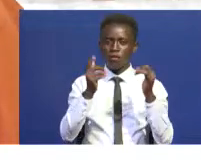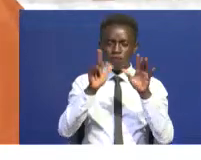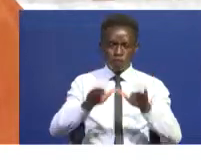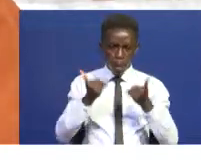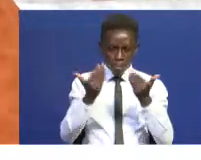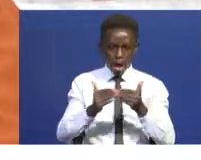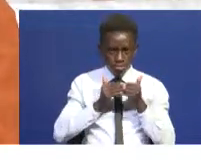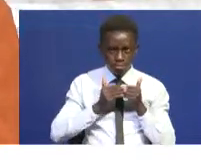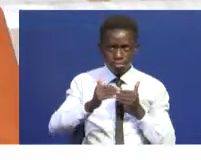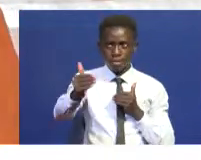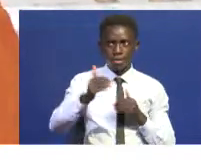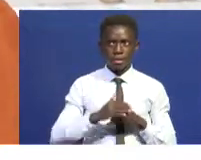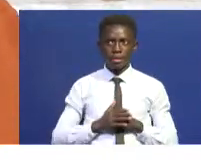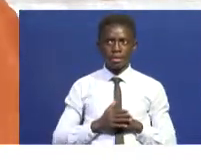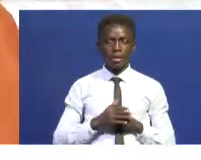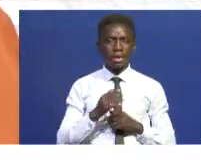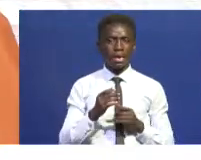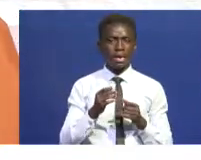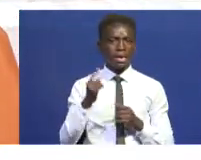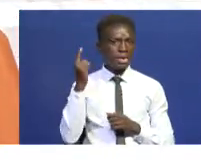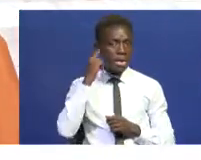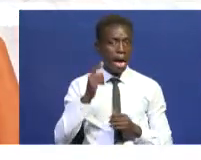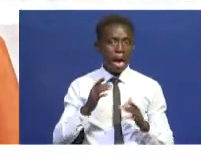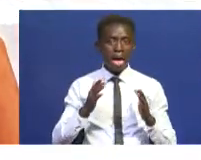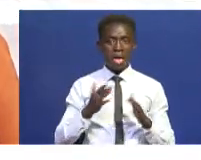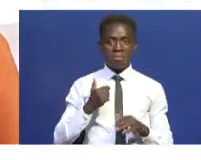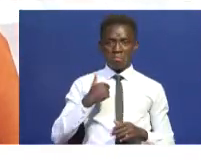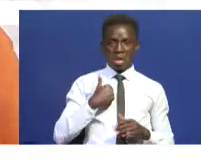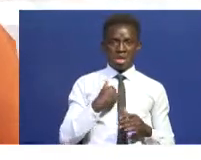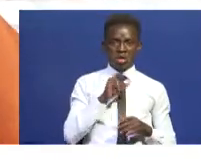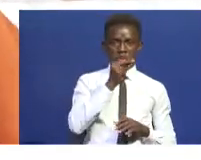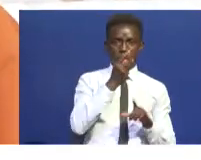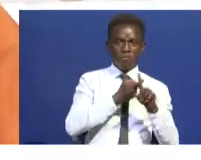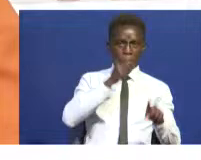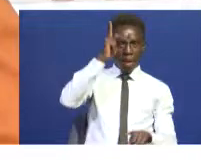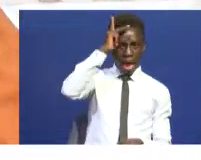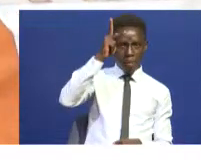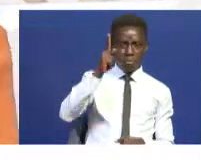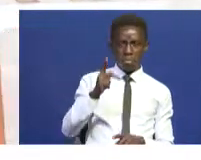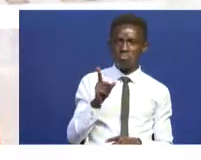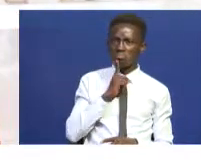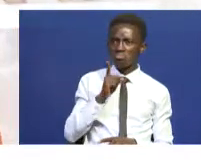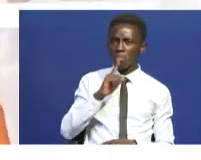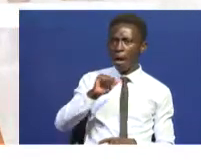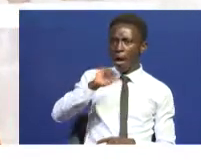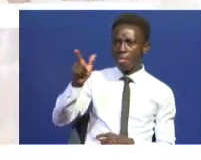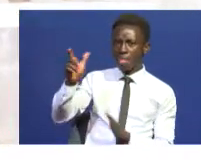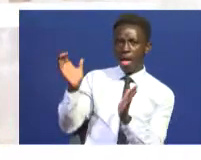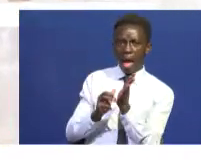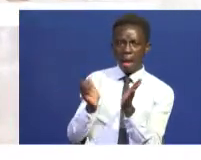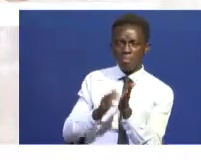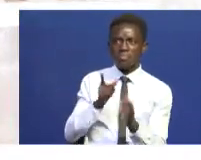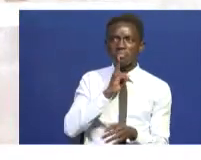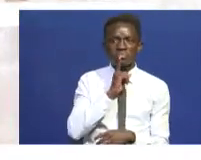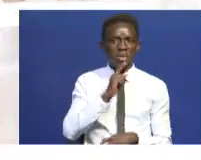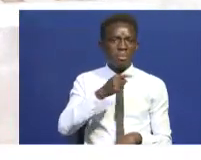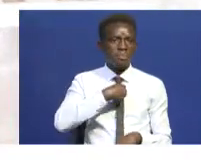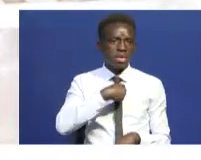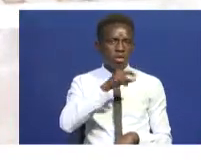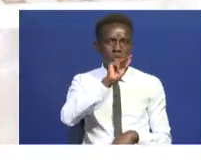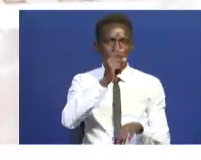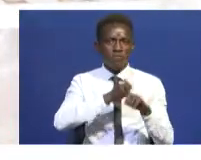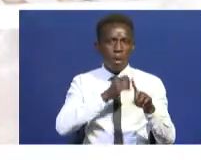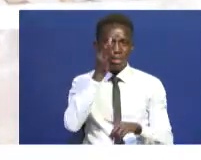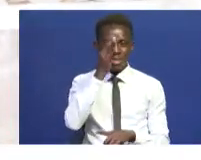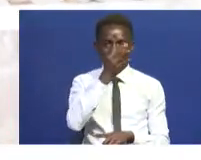anajiita Mkikuyu wa Kiambu haezi zaidia na Mkamba na Mkikuyu wa Nyeri au wa Mulanga. Hiyo